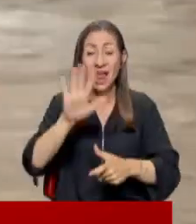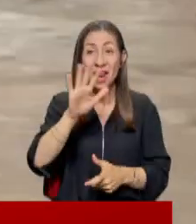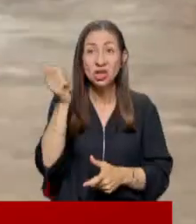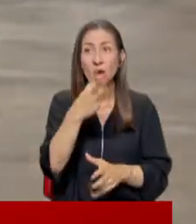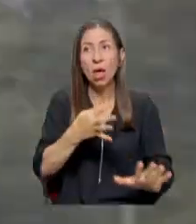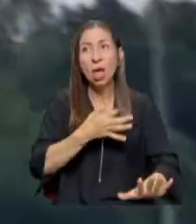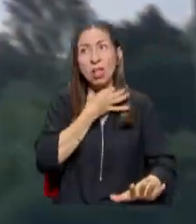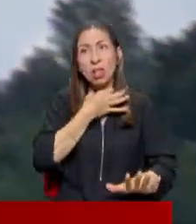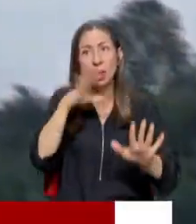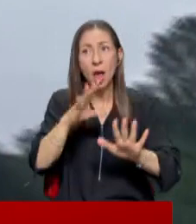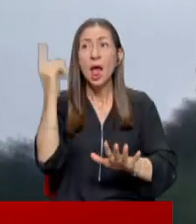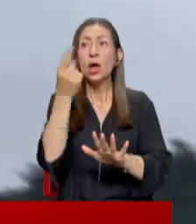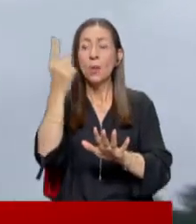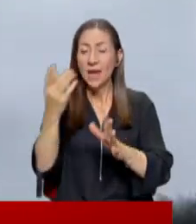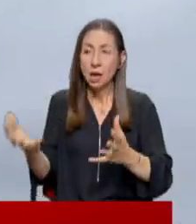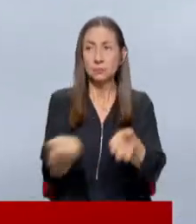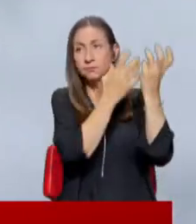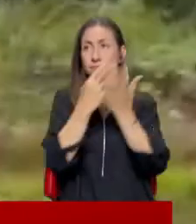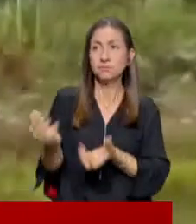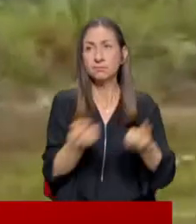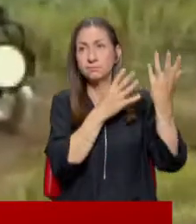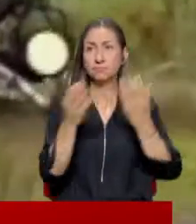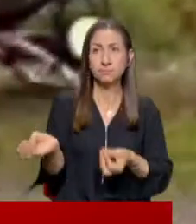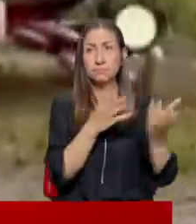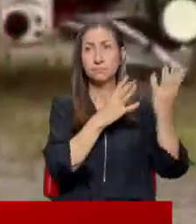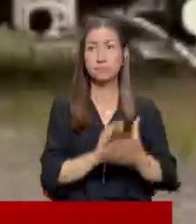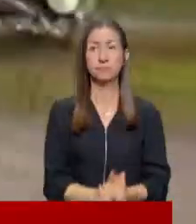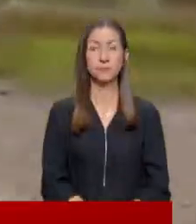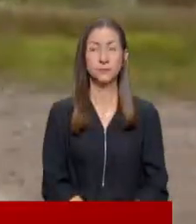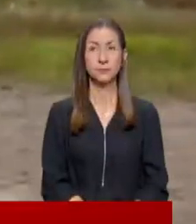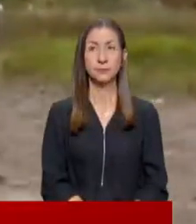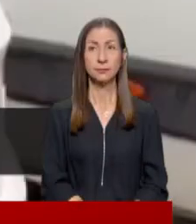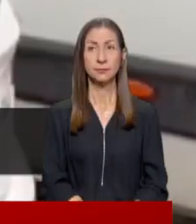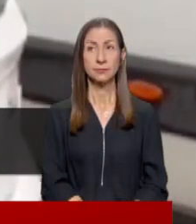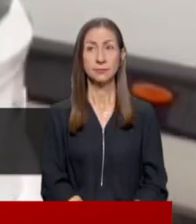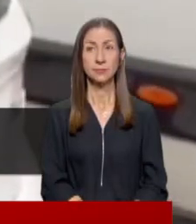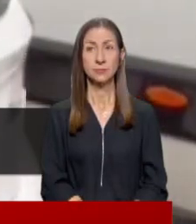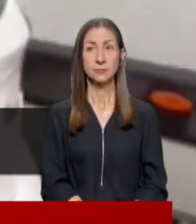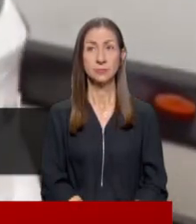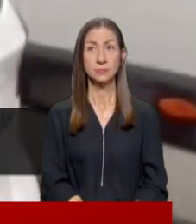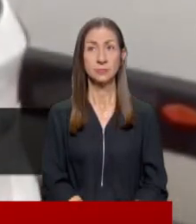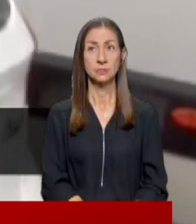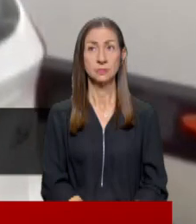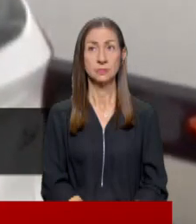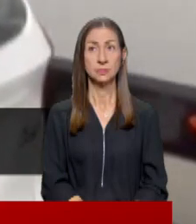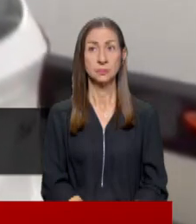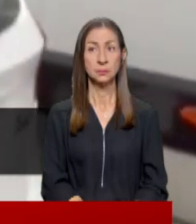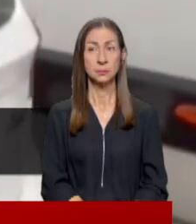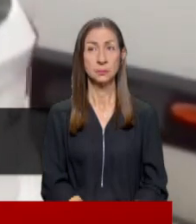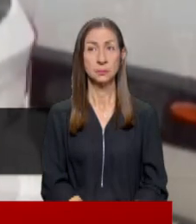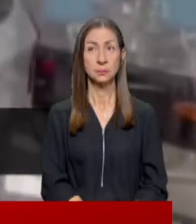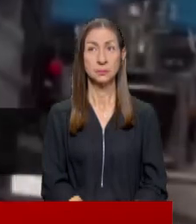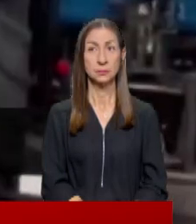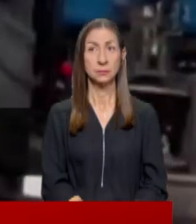kişi mahsur kaldı. Helikopterlerle kurtarıldı. Dikkat olun. Olsun ana, sıfırdan başladık. Biz gene başlarız